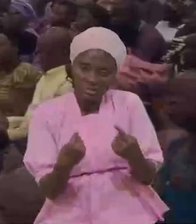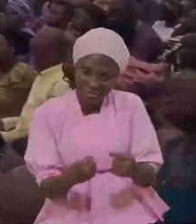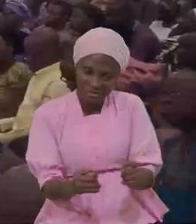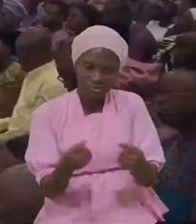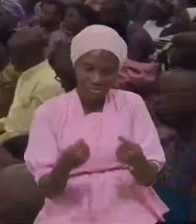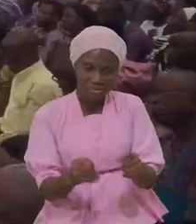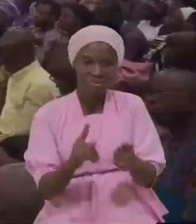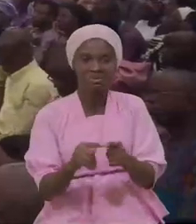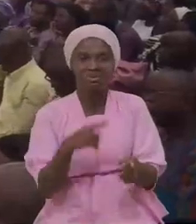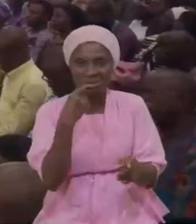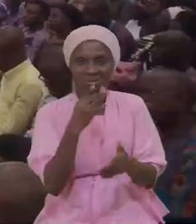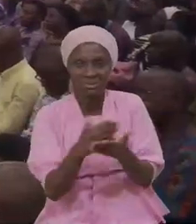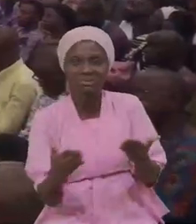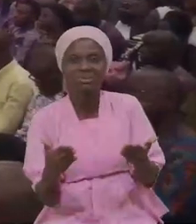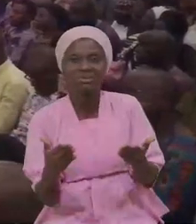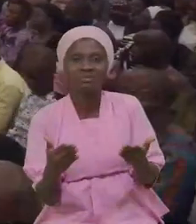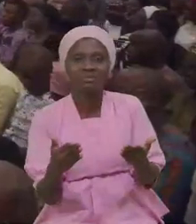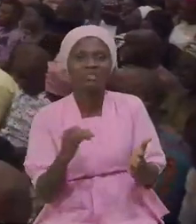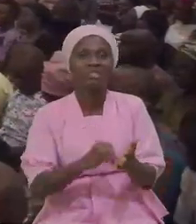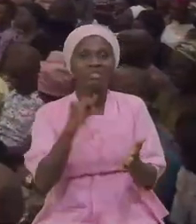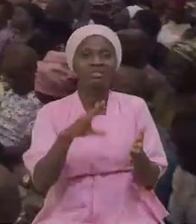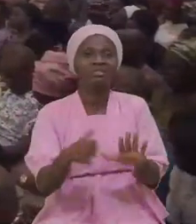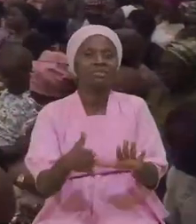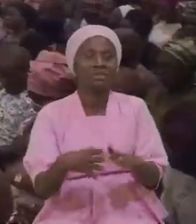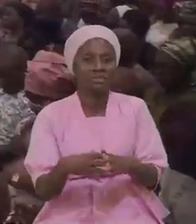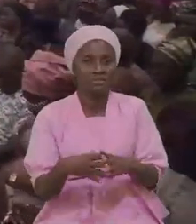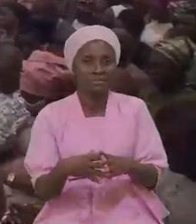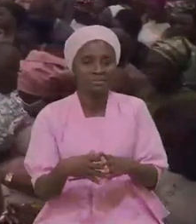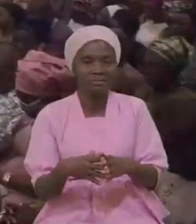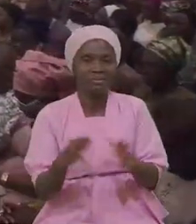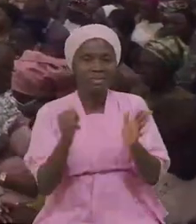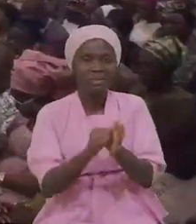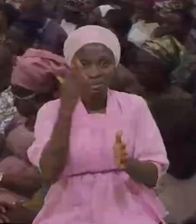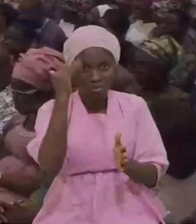chose, c'est mort. C'est pourquoi le Seigneur dit